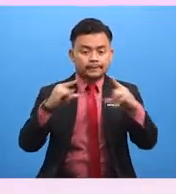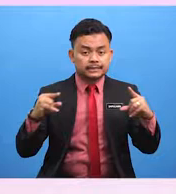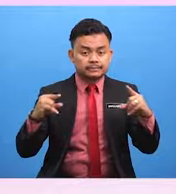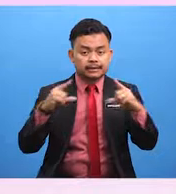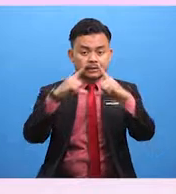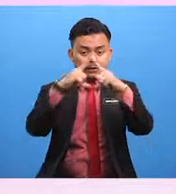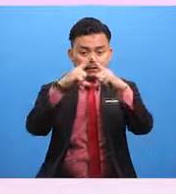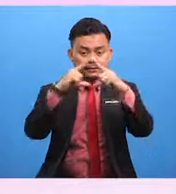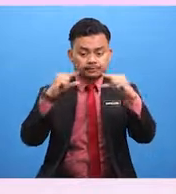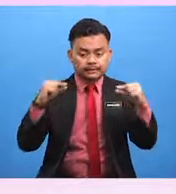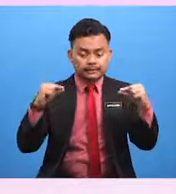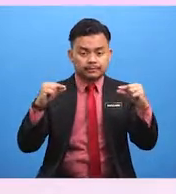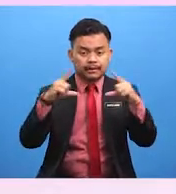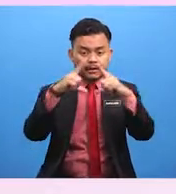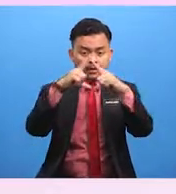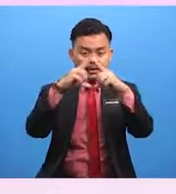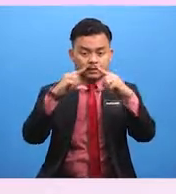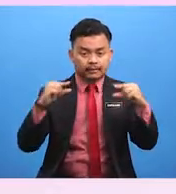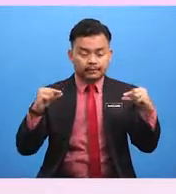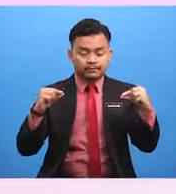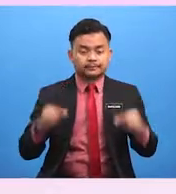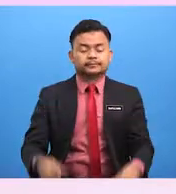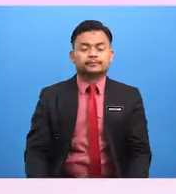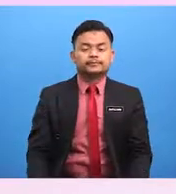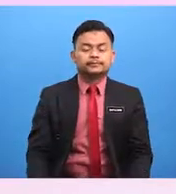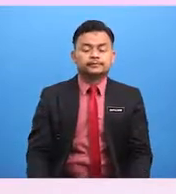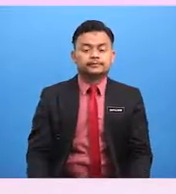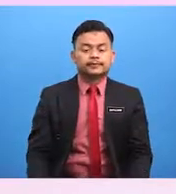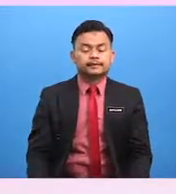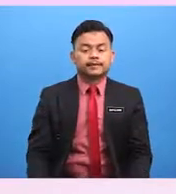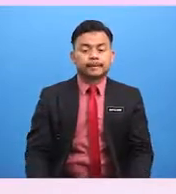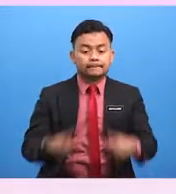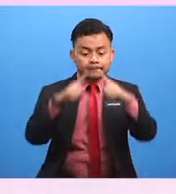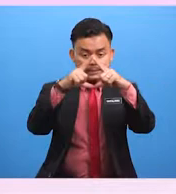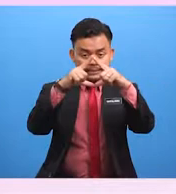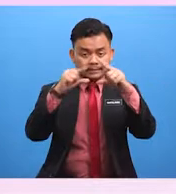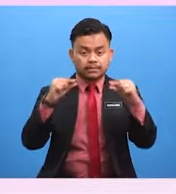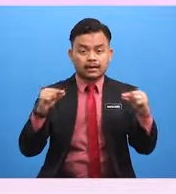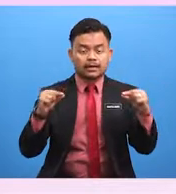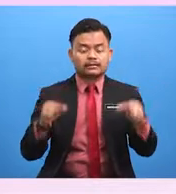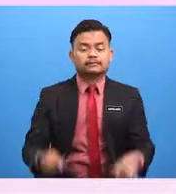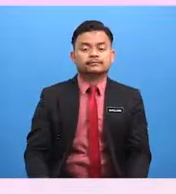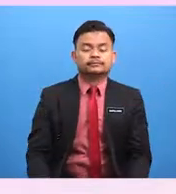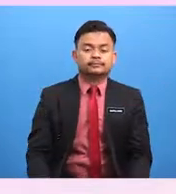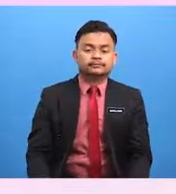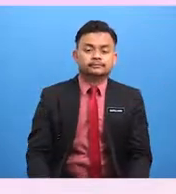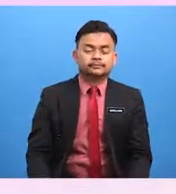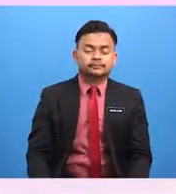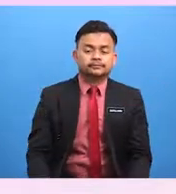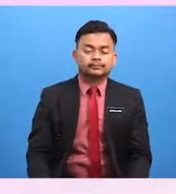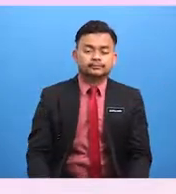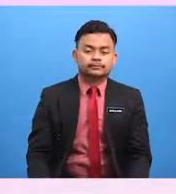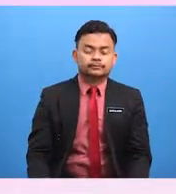saya. Prisma. Ulang sekali lagi. Prisma.